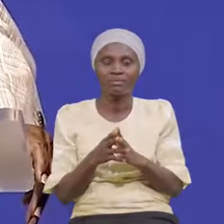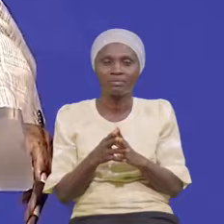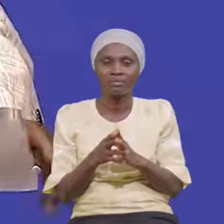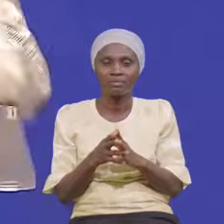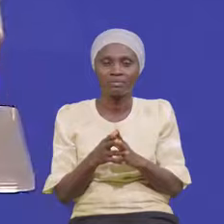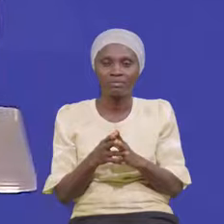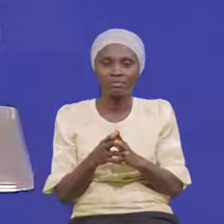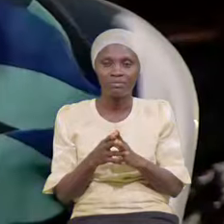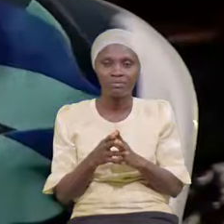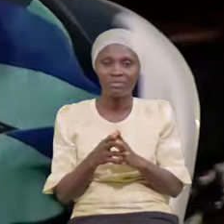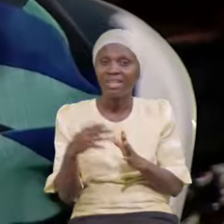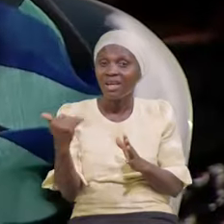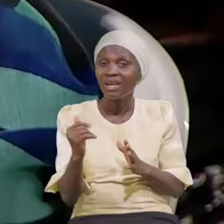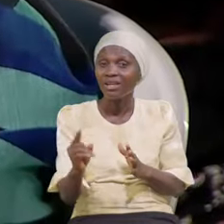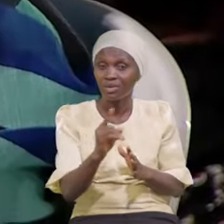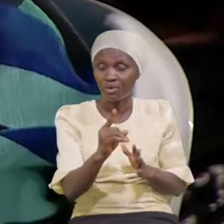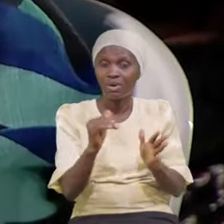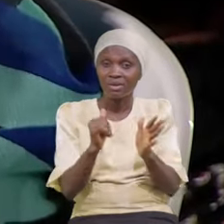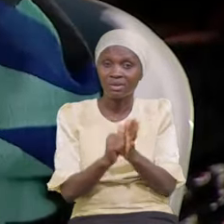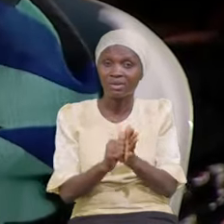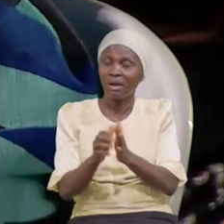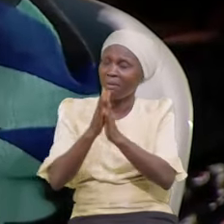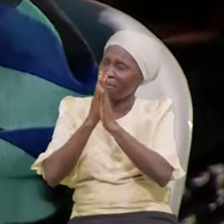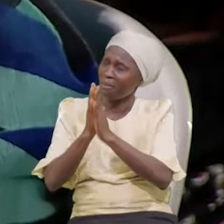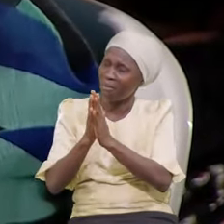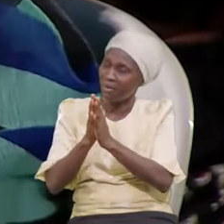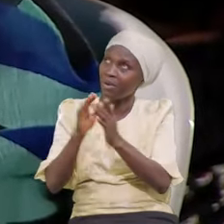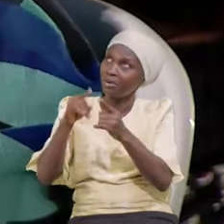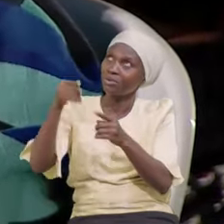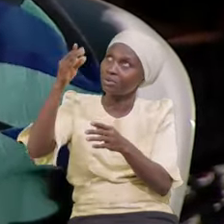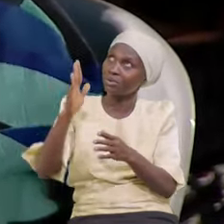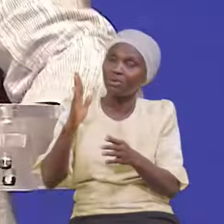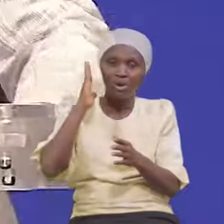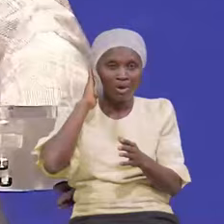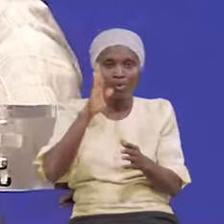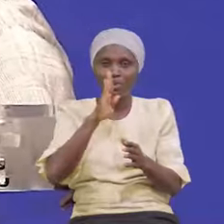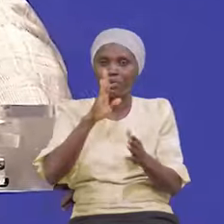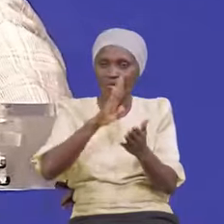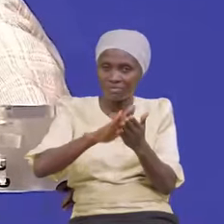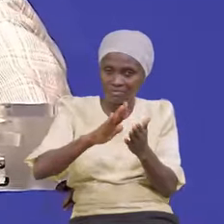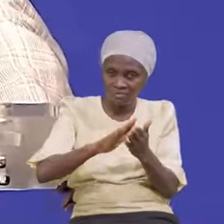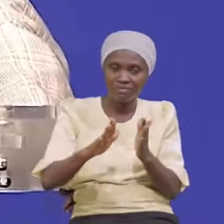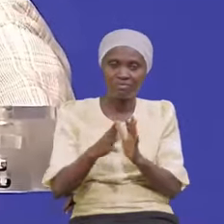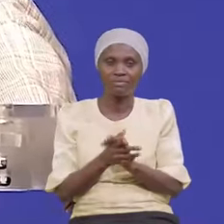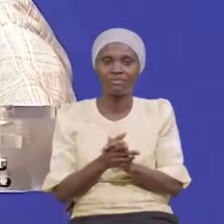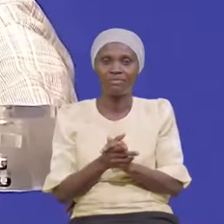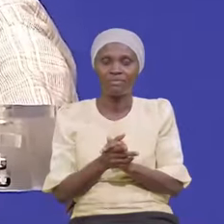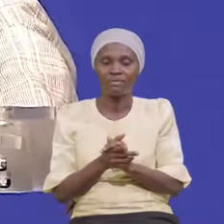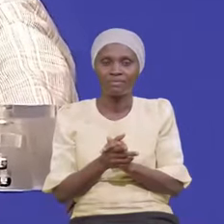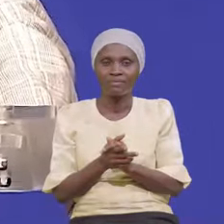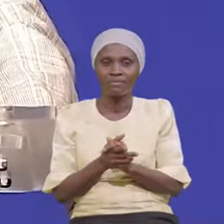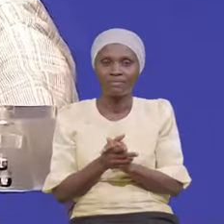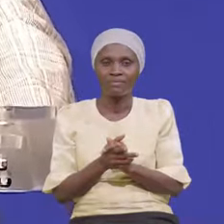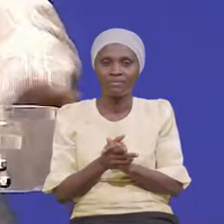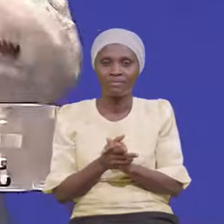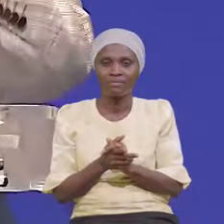వారు రక్షించబడతారు. Whosoever shall call on the name of the Lord shall be forgiven. ఎవరైతే ప్రభు నామాన్ని పిలుస్తారో